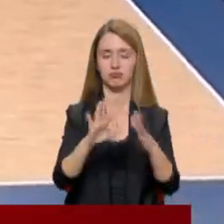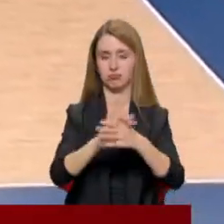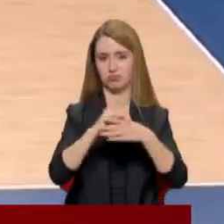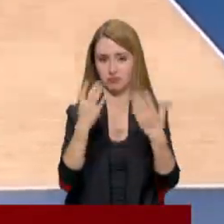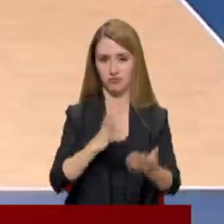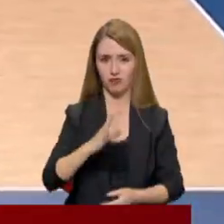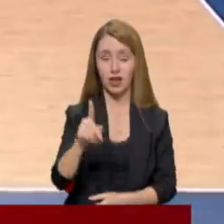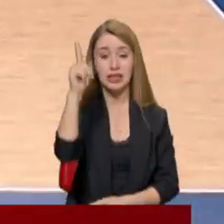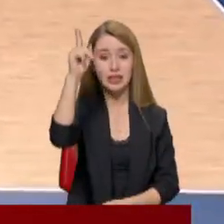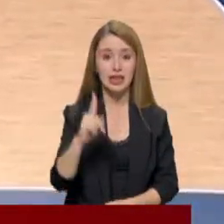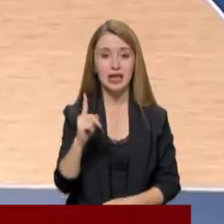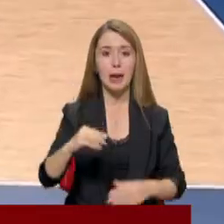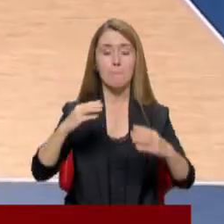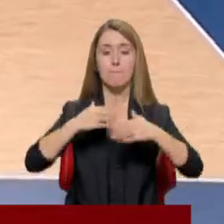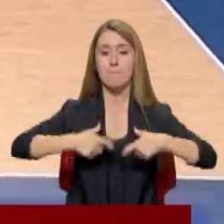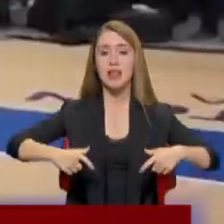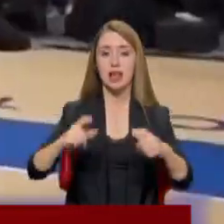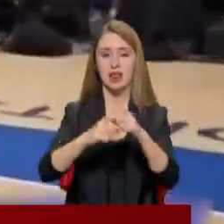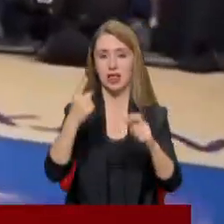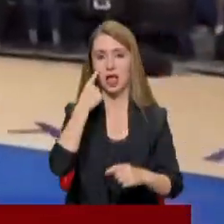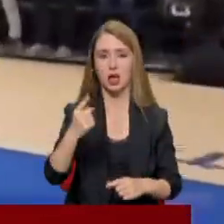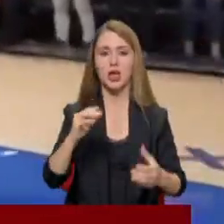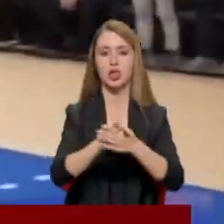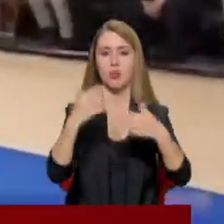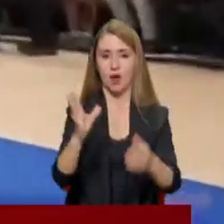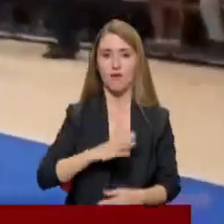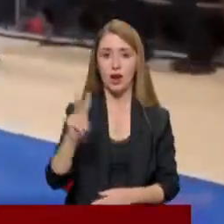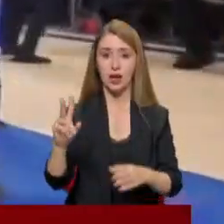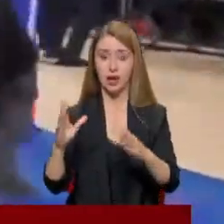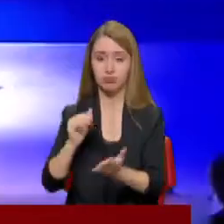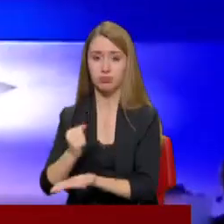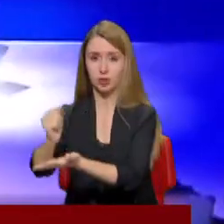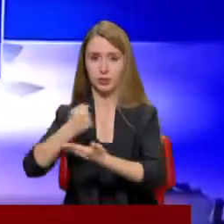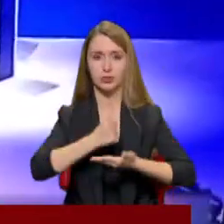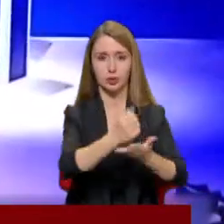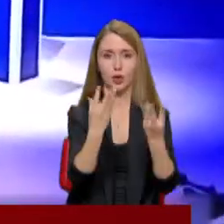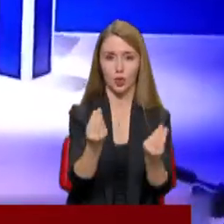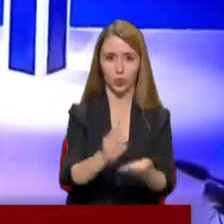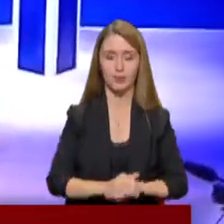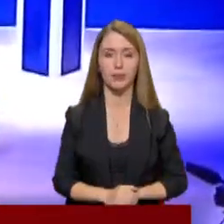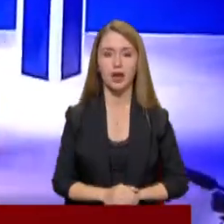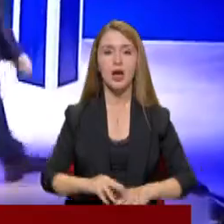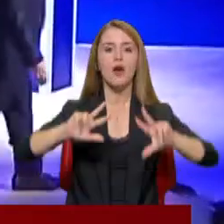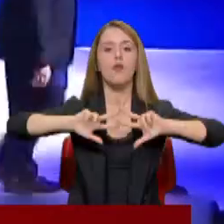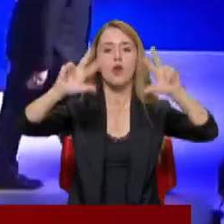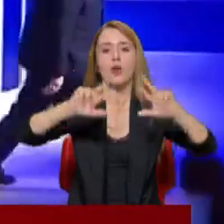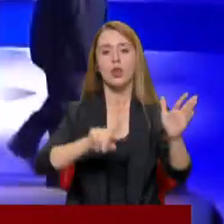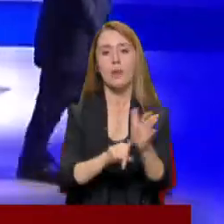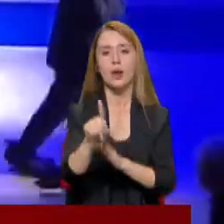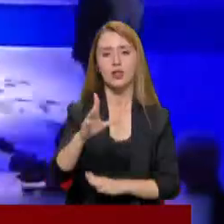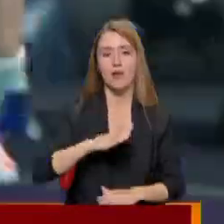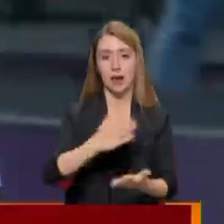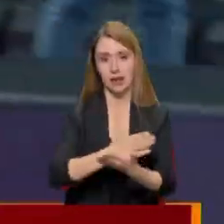imza atmış, ilk kez Milletler Ligi ve Avrupa Şampiyonu olarak iki kupayı ülkemize getirmişti. Voleybolda başarı serisi